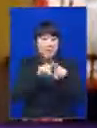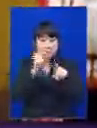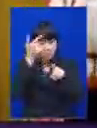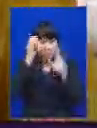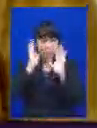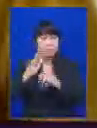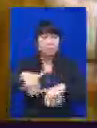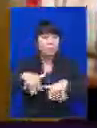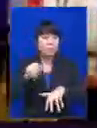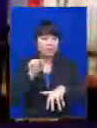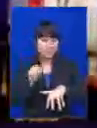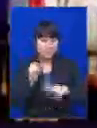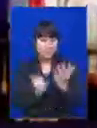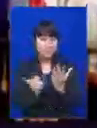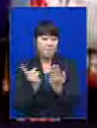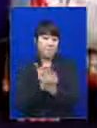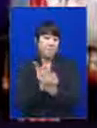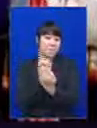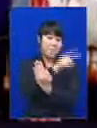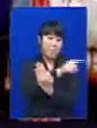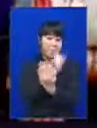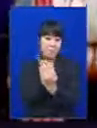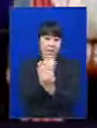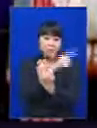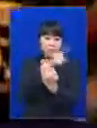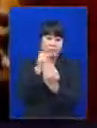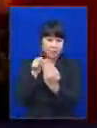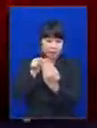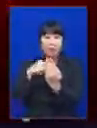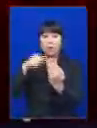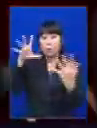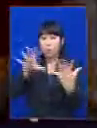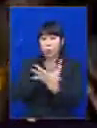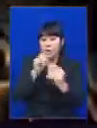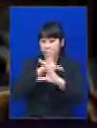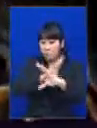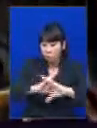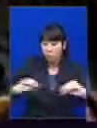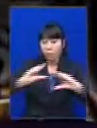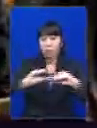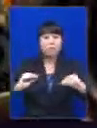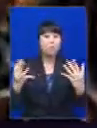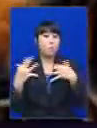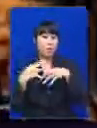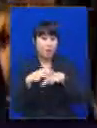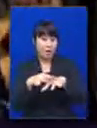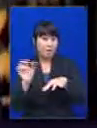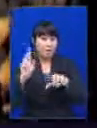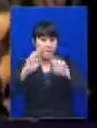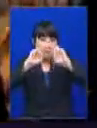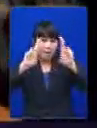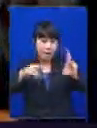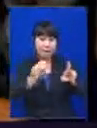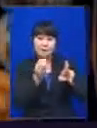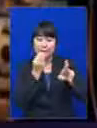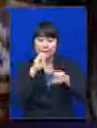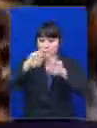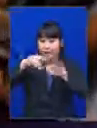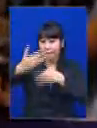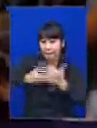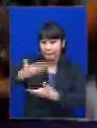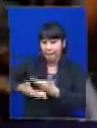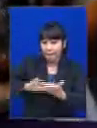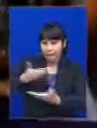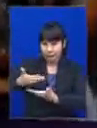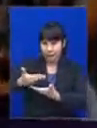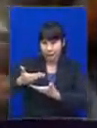ที่นี่ข้ามไปมาหากันและเรียนรู้วัฒนธรรมร่วมกันโดยเฉพาะร้านอาหารและร้านค้าที่